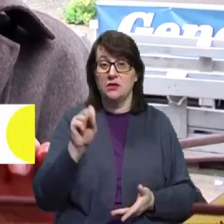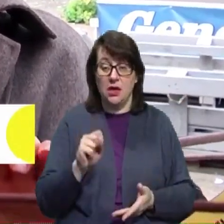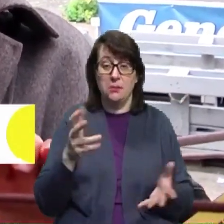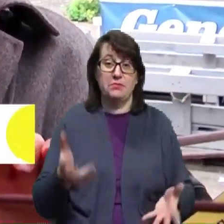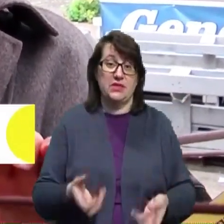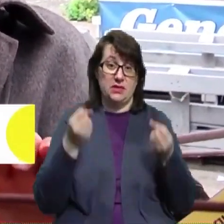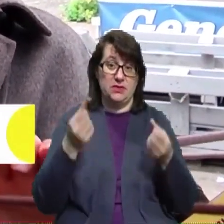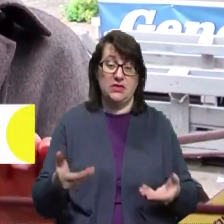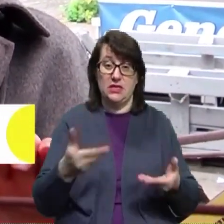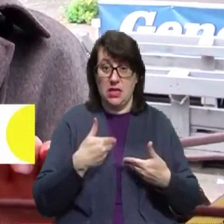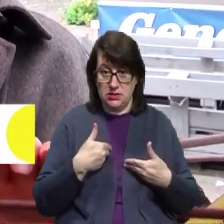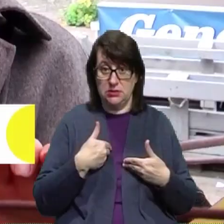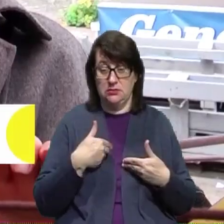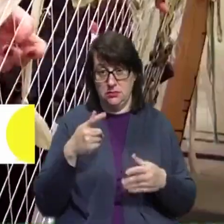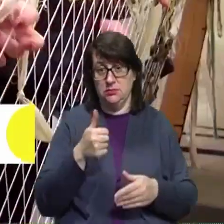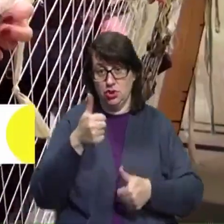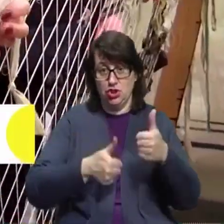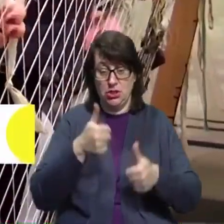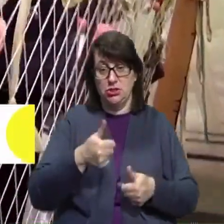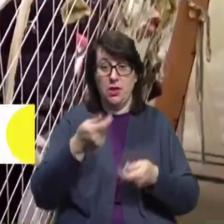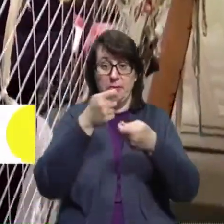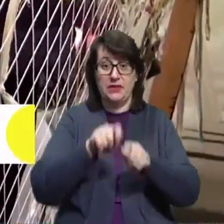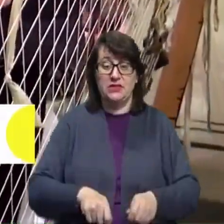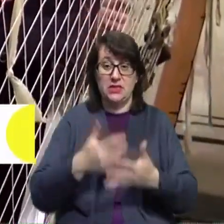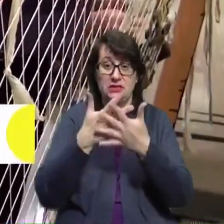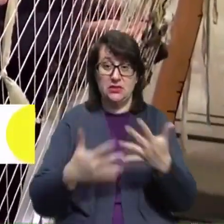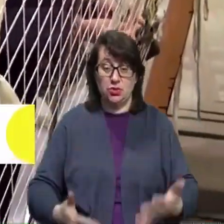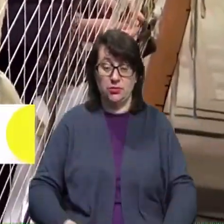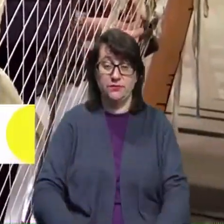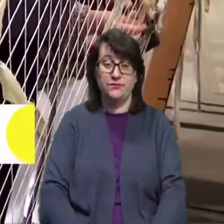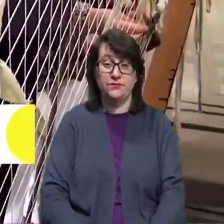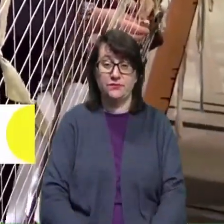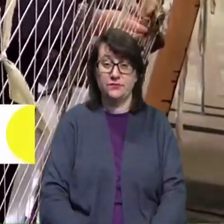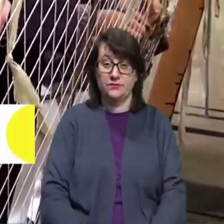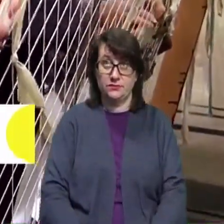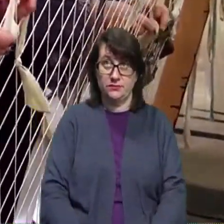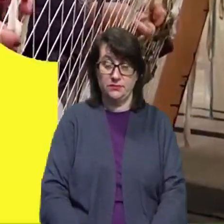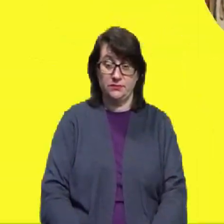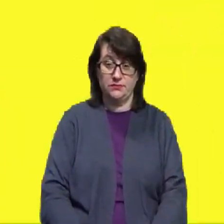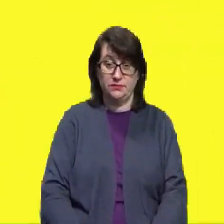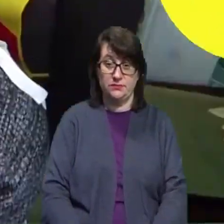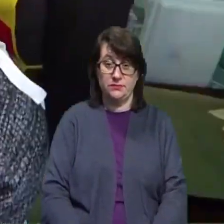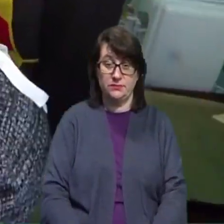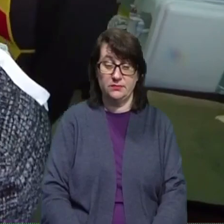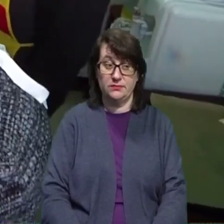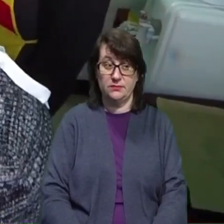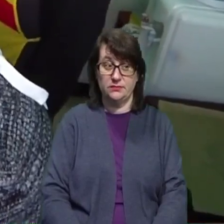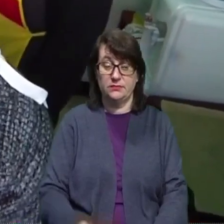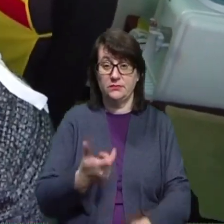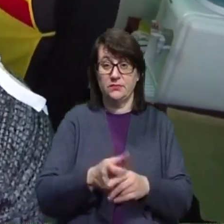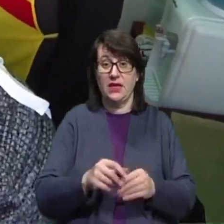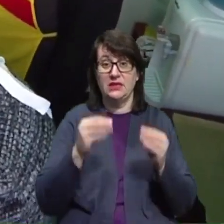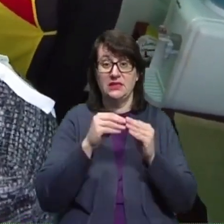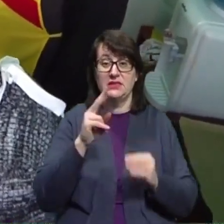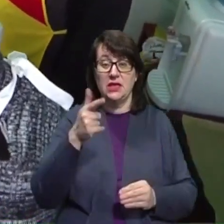наш челендж по плетінню сіток. Володимир Шолдрук, Олексій Черко. Новини на Суспільному. Понад 10 кілограмів